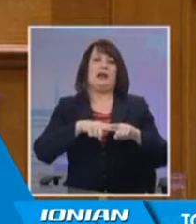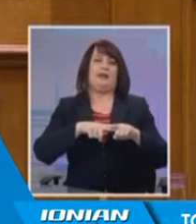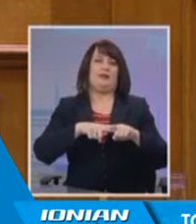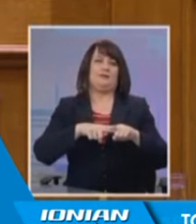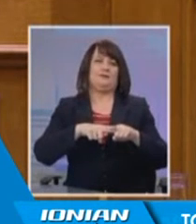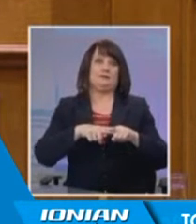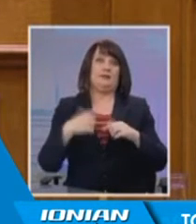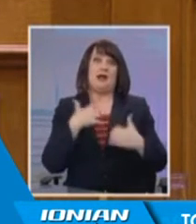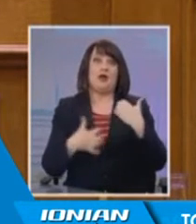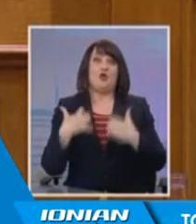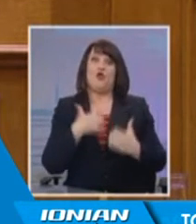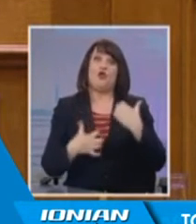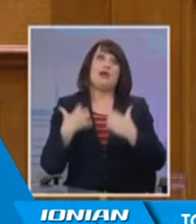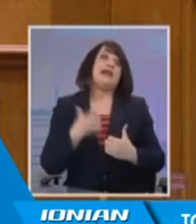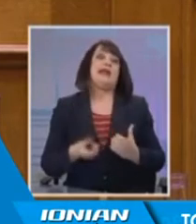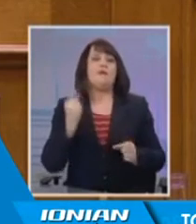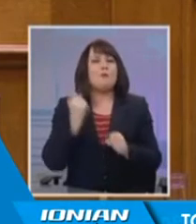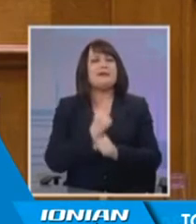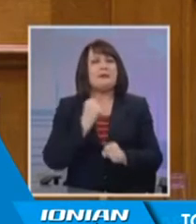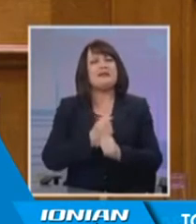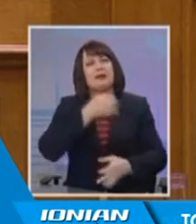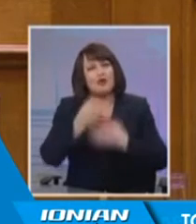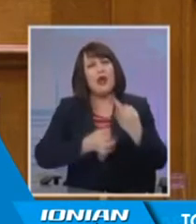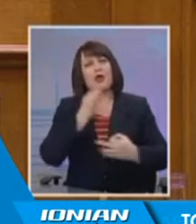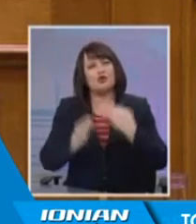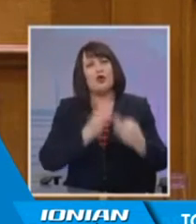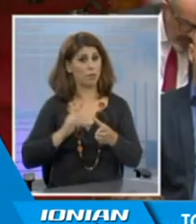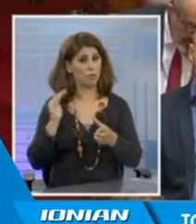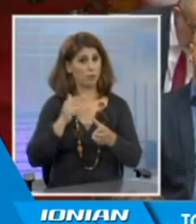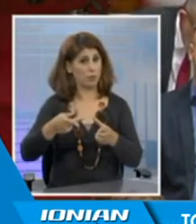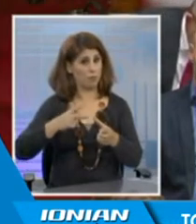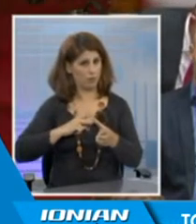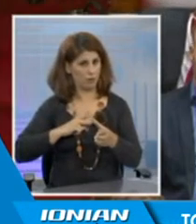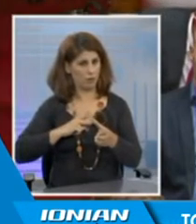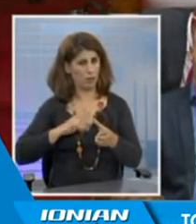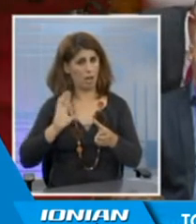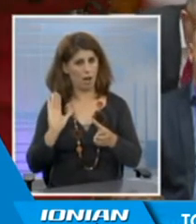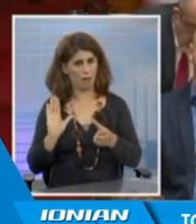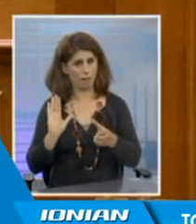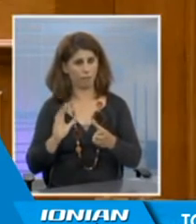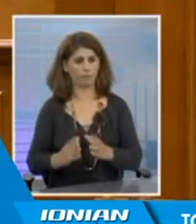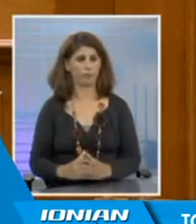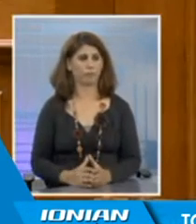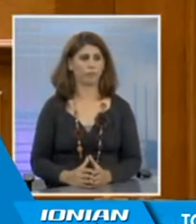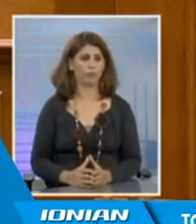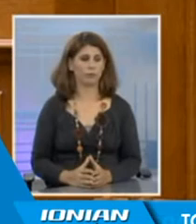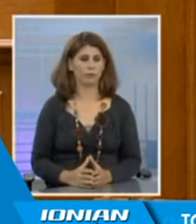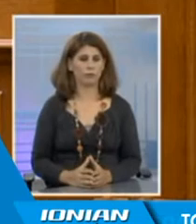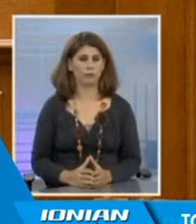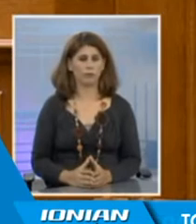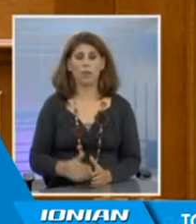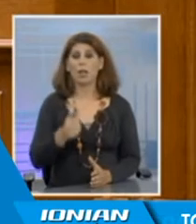είναι η αγωνία που με κάνει να επιμένω και όχι να διώξω τον Τσίπρα. Ο Σταύρος Θεοδωράκης από το Βήμα κατηγόρησε το ΣΥΡΙΖΑ